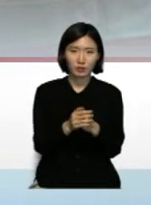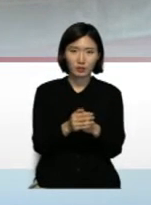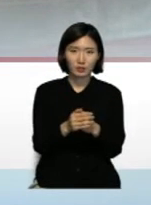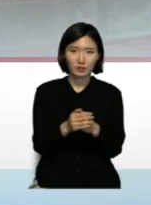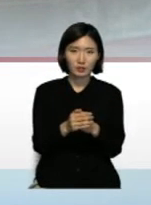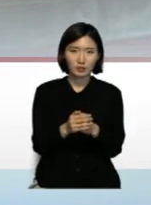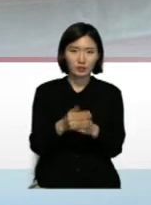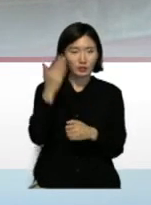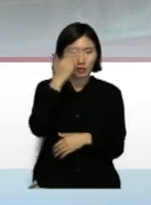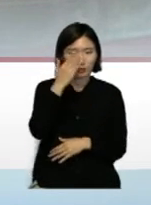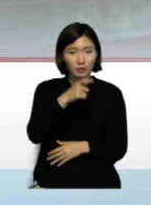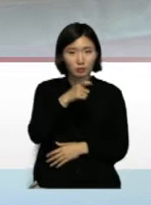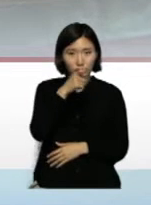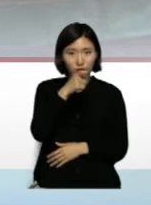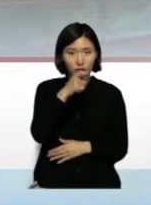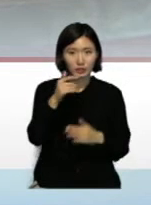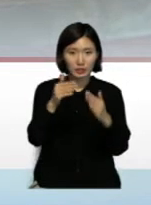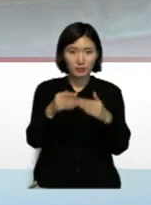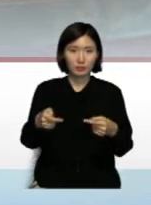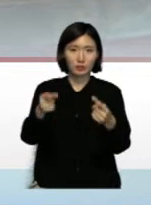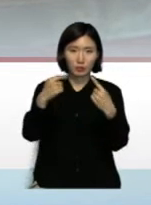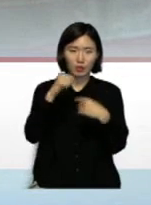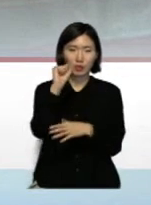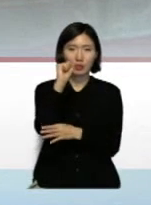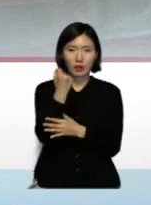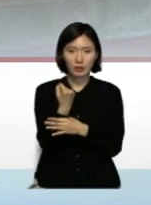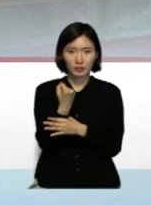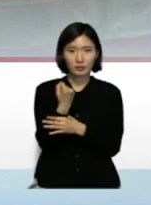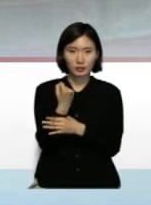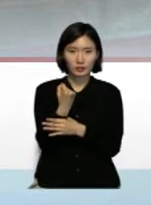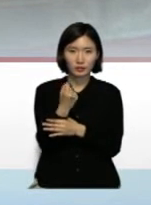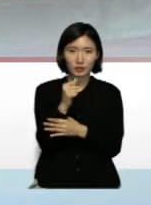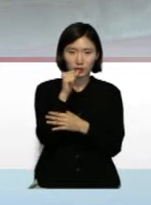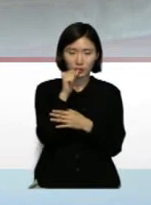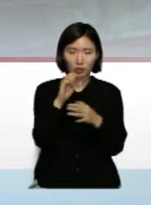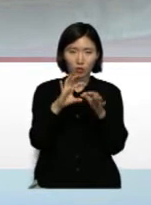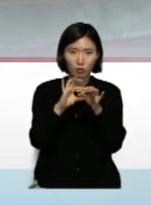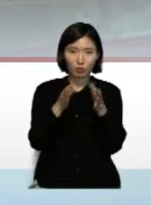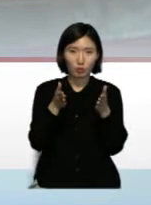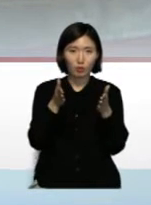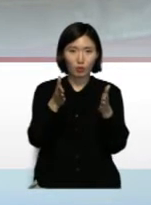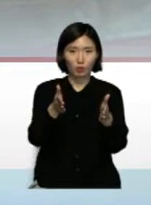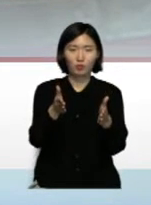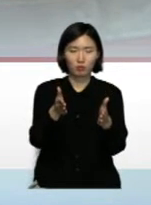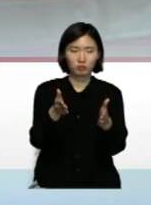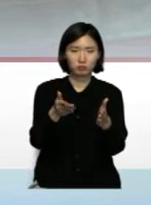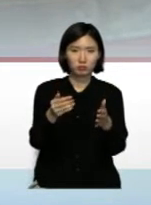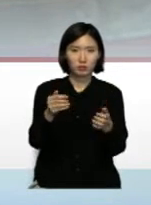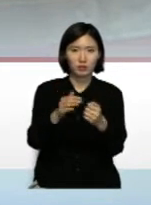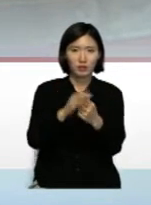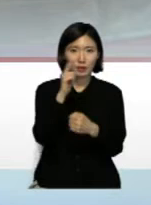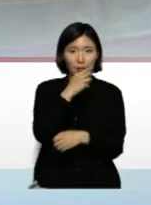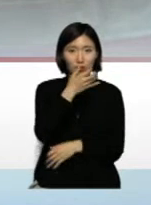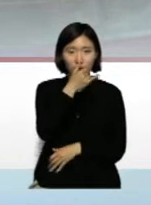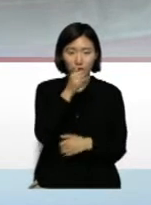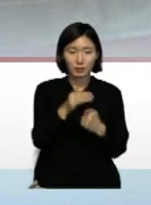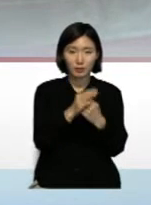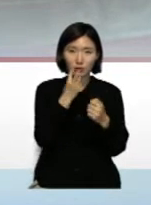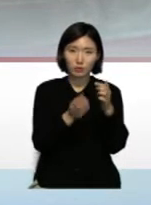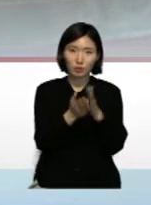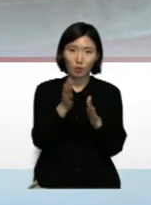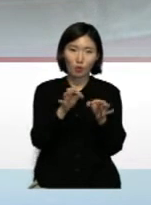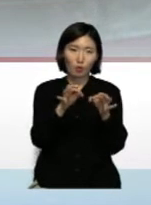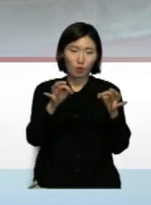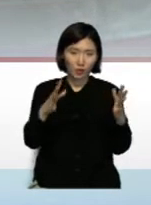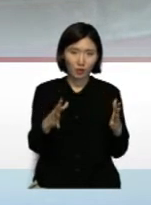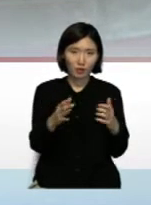공급된 깨끗한 수돗물은 집 안으로 들어오는 낡은 배관에서 혼탁해질 가능성이 있다고 합니다. 이에 서울시가 오래된